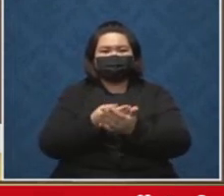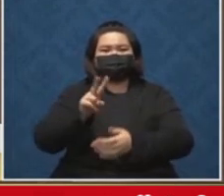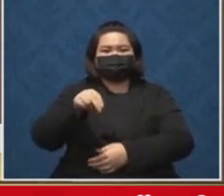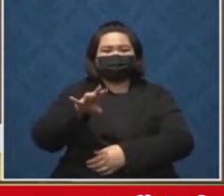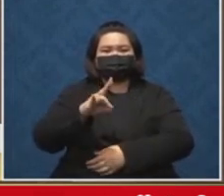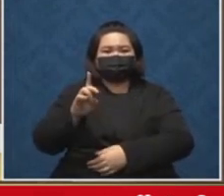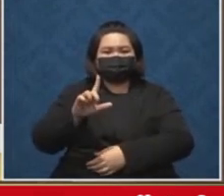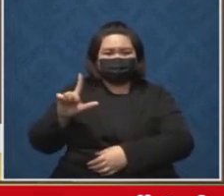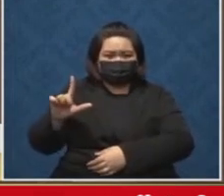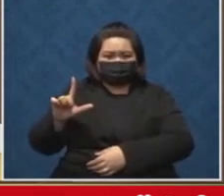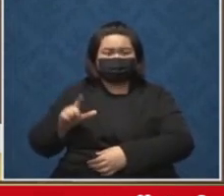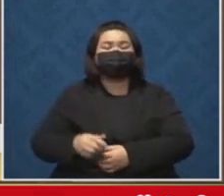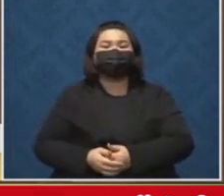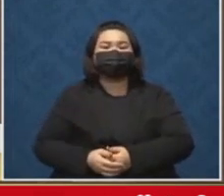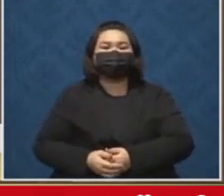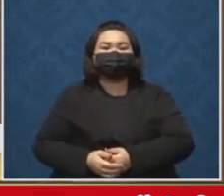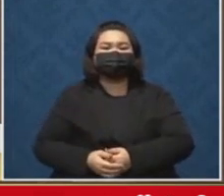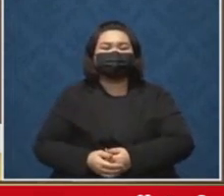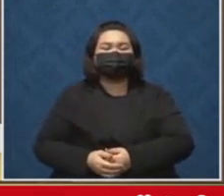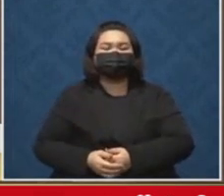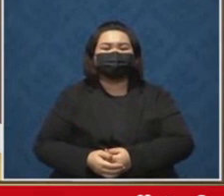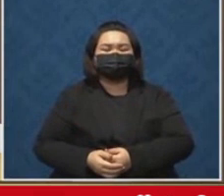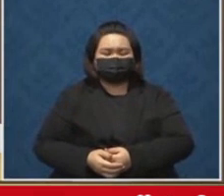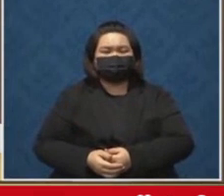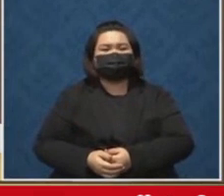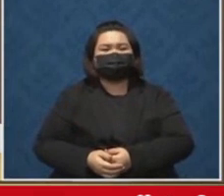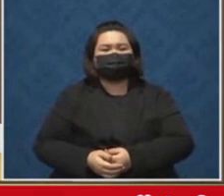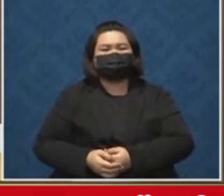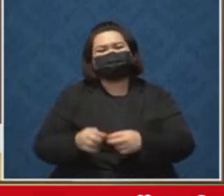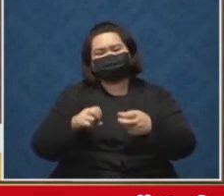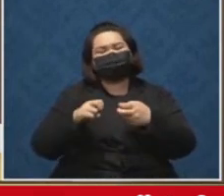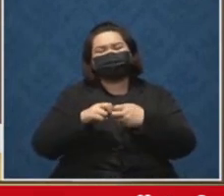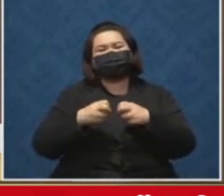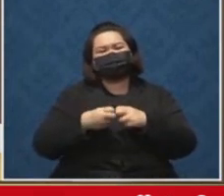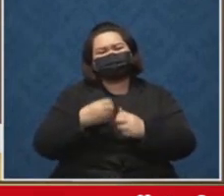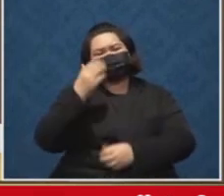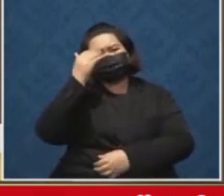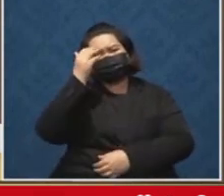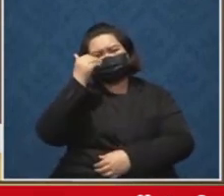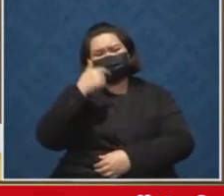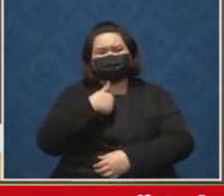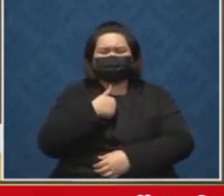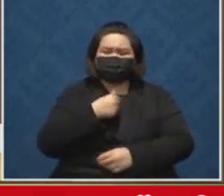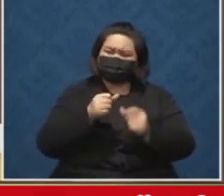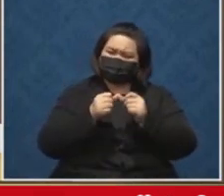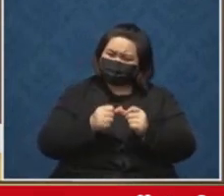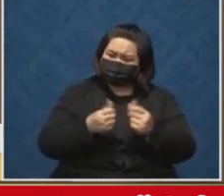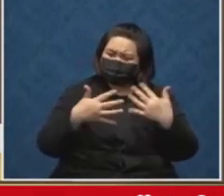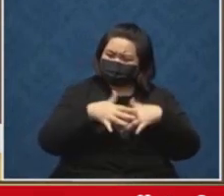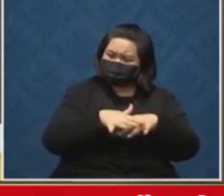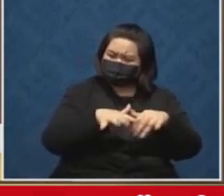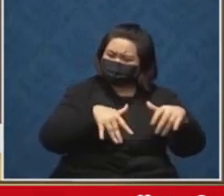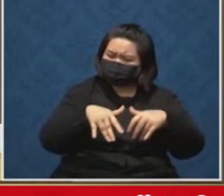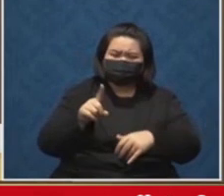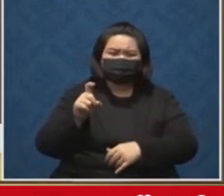2,700 ล้านที่ผมเอ่ยถึงเนี่ยมันเป็นความที่ว่าเอ๊ะทำไมเราถึงอยู่ด้วยกันไม่ได้